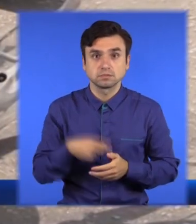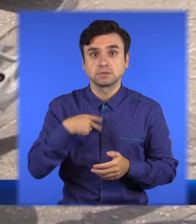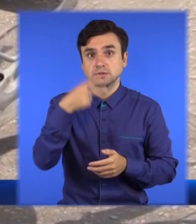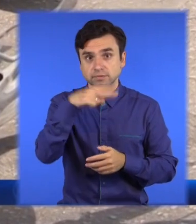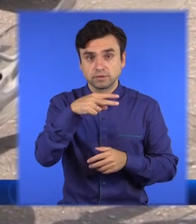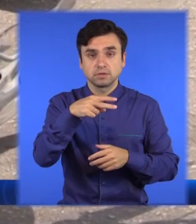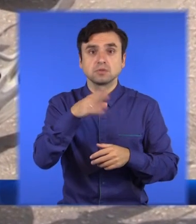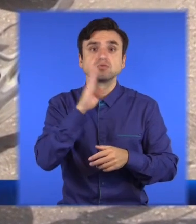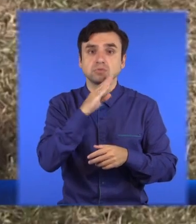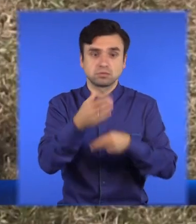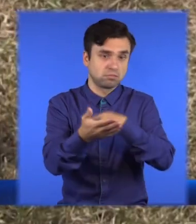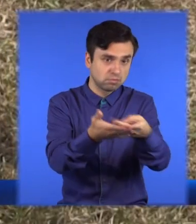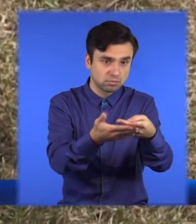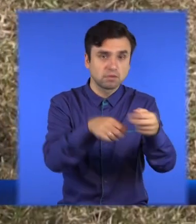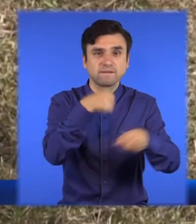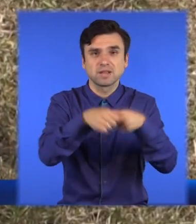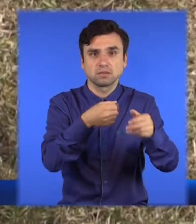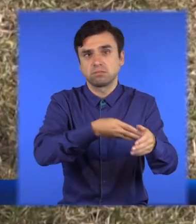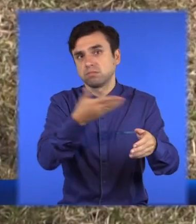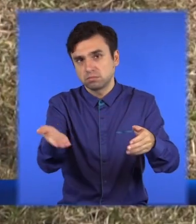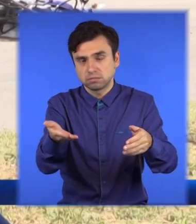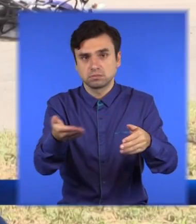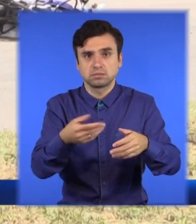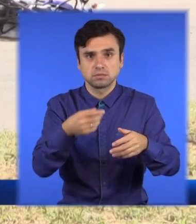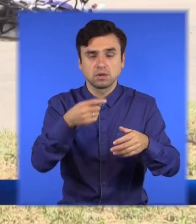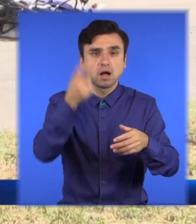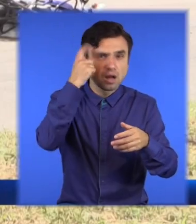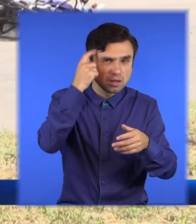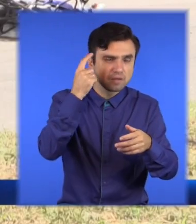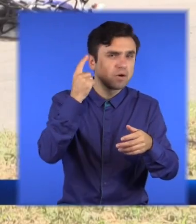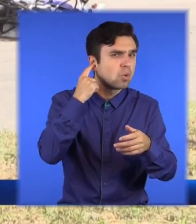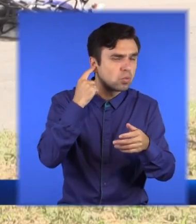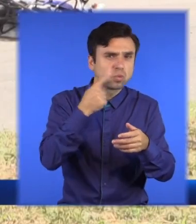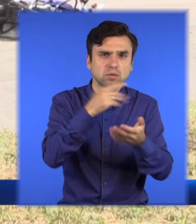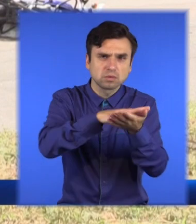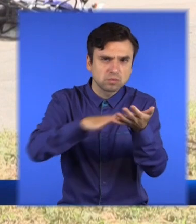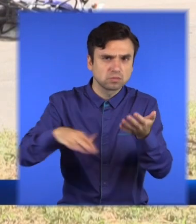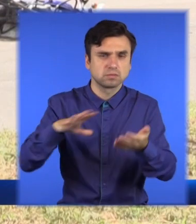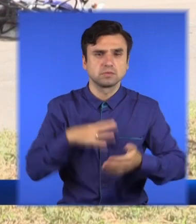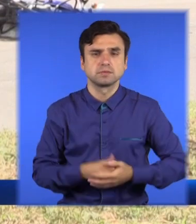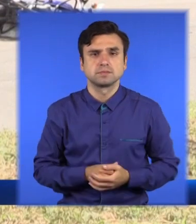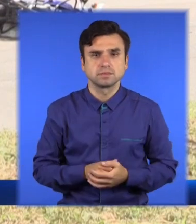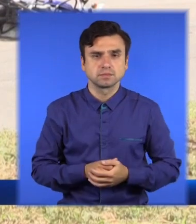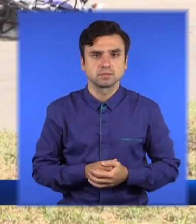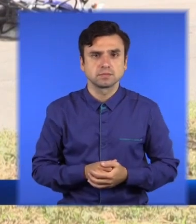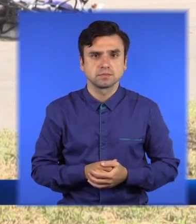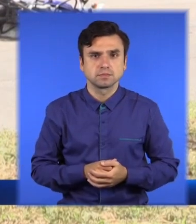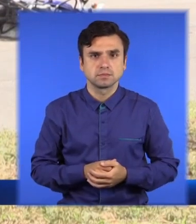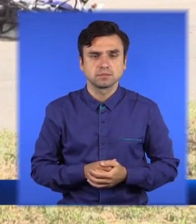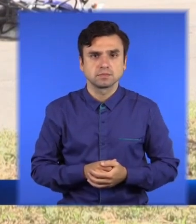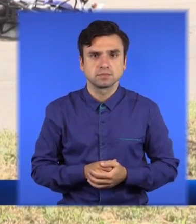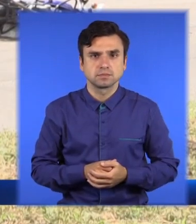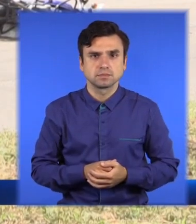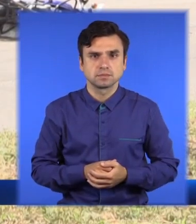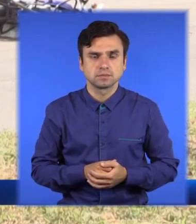Забила голову, мотоциклист зіткнувся з велосипедисткою. Женщина, велосипед, и женщина лежит на полу, и у нее с